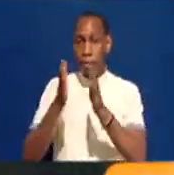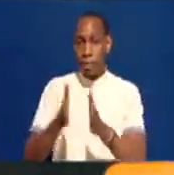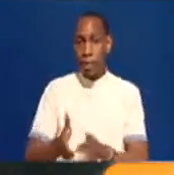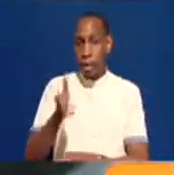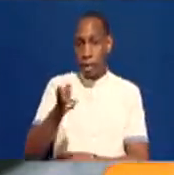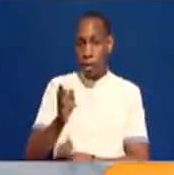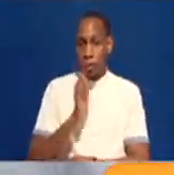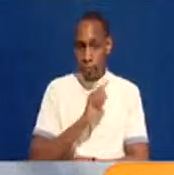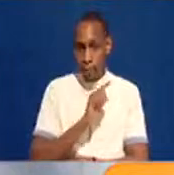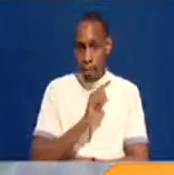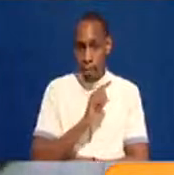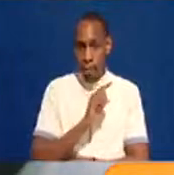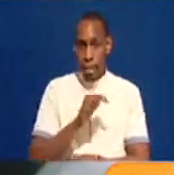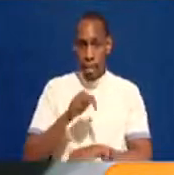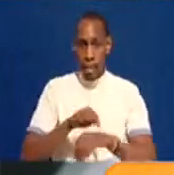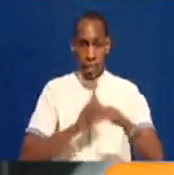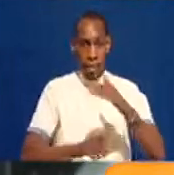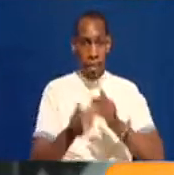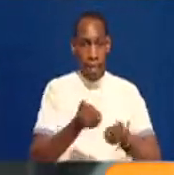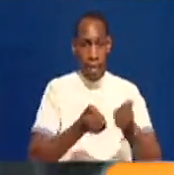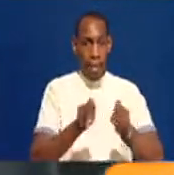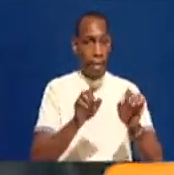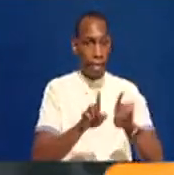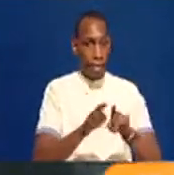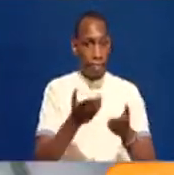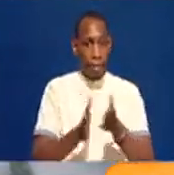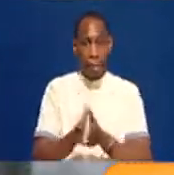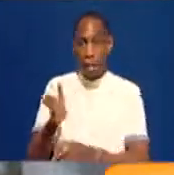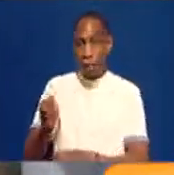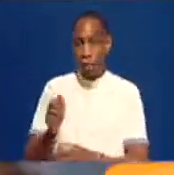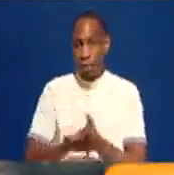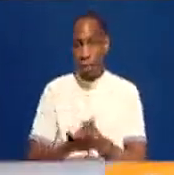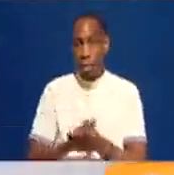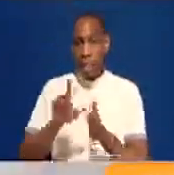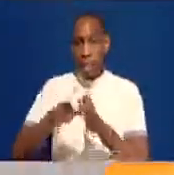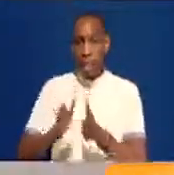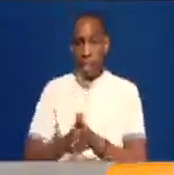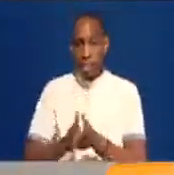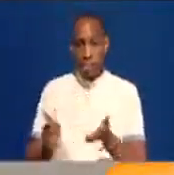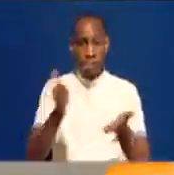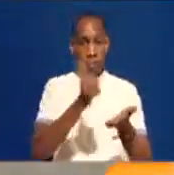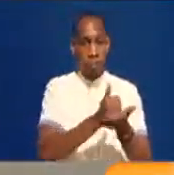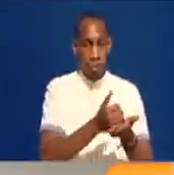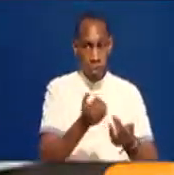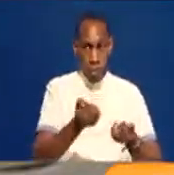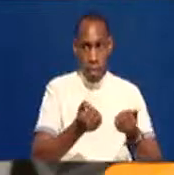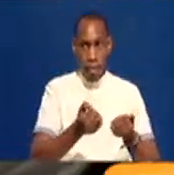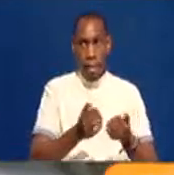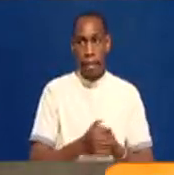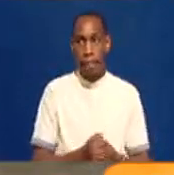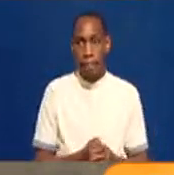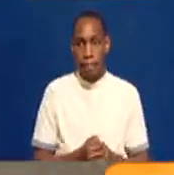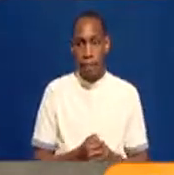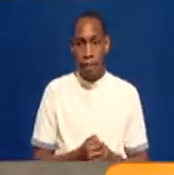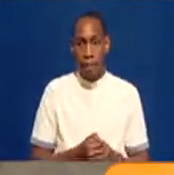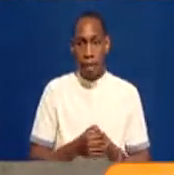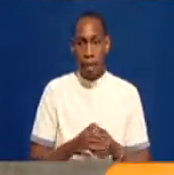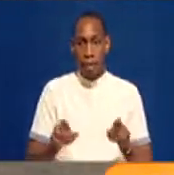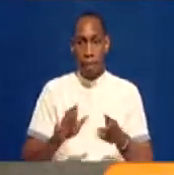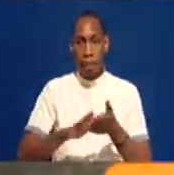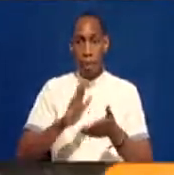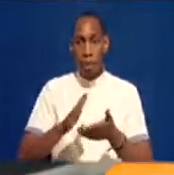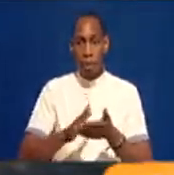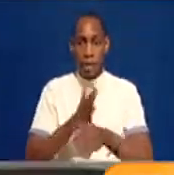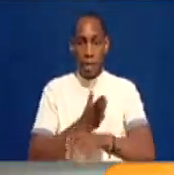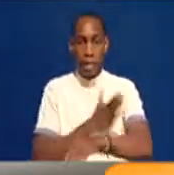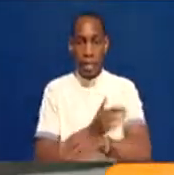alipigwa risasi akiwa ndani ya gari hilo ama alipigwa risasi kisha kuwekwa kwenye gari lenyewe. Mbali na kuwa na jeraha la